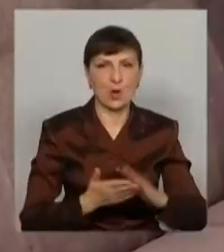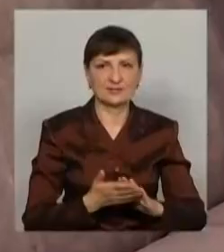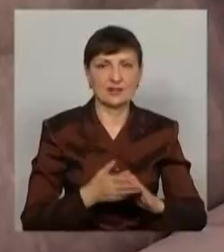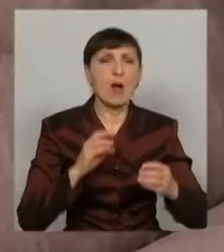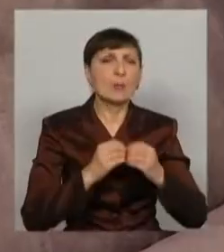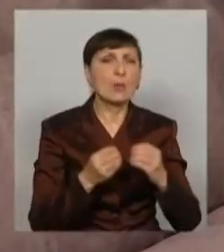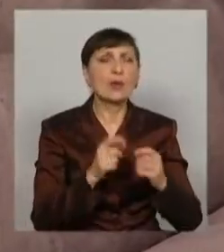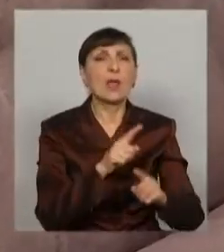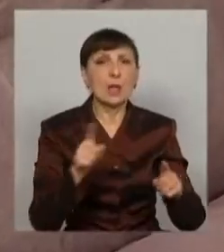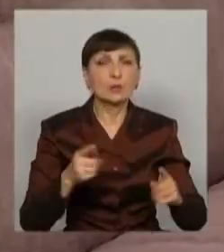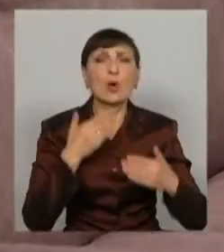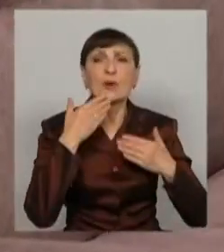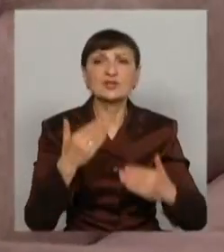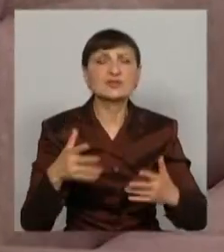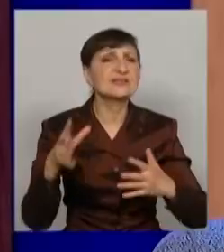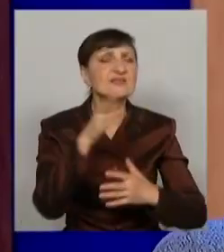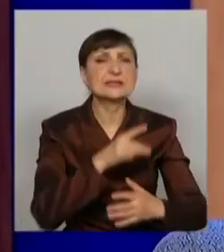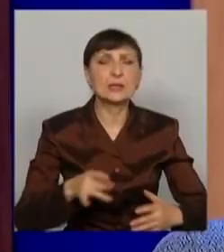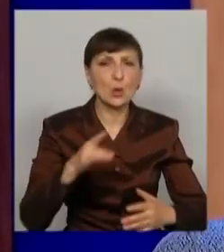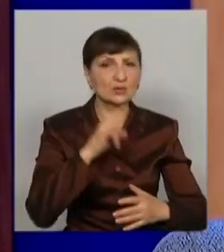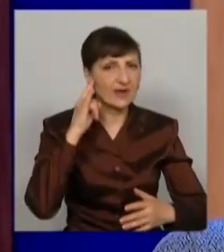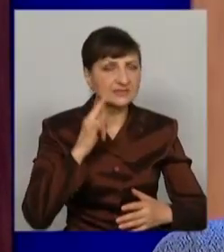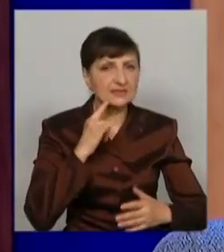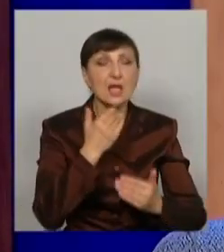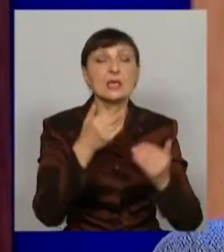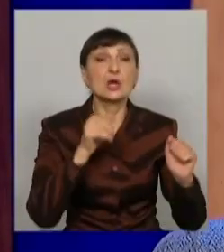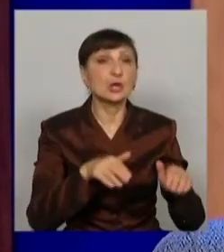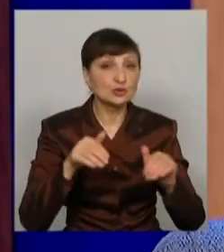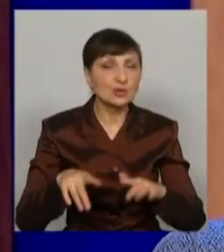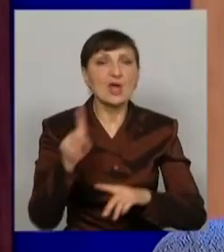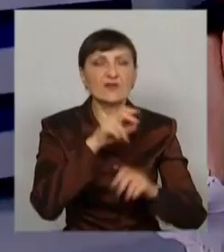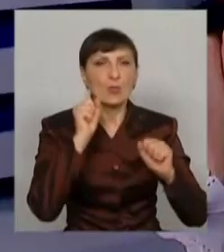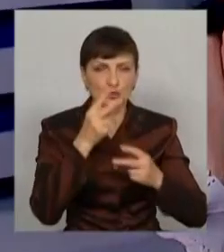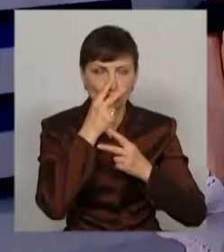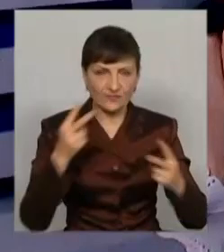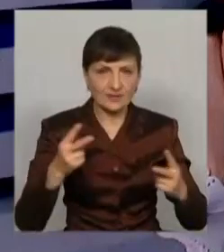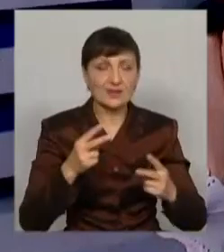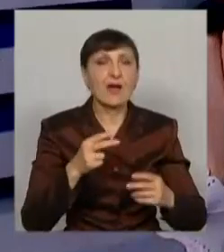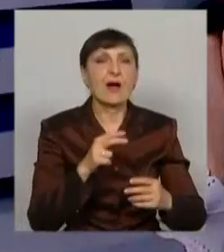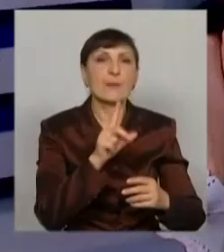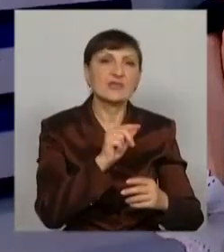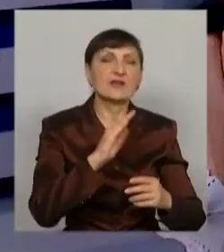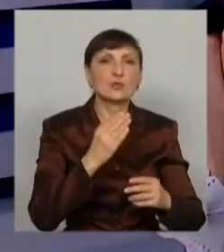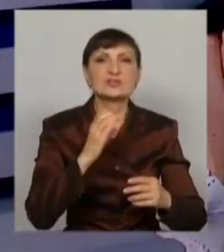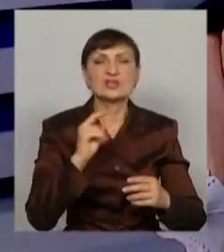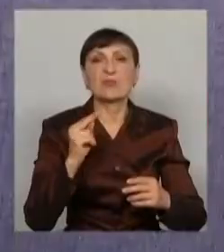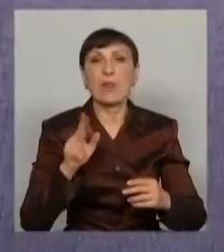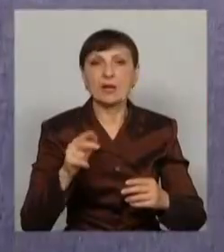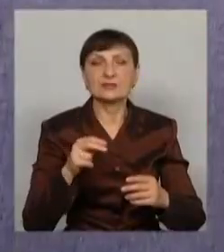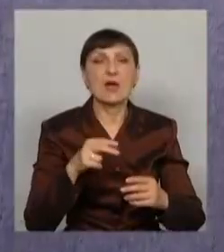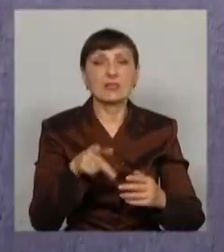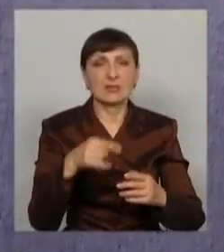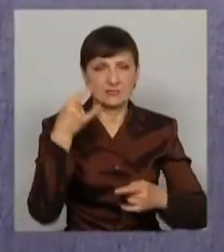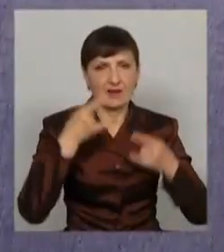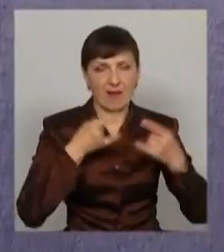Проблемы жителей, обратившихся со всех регионов страны, и их решения вы можете увидеть по будням в 18:00 на телеканале